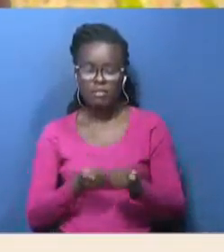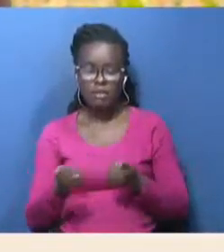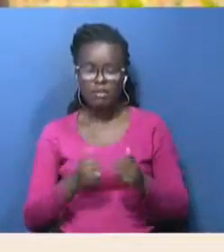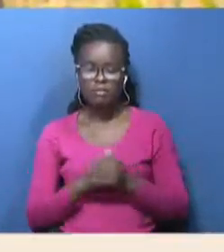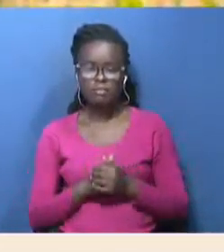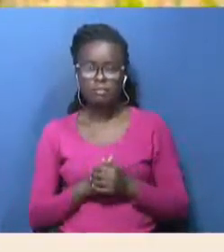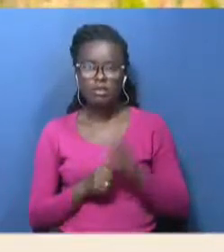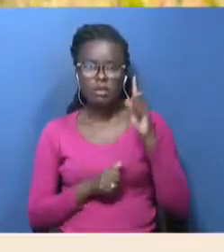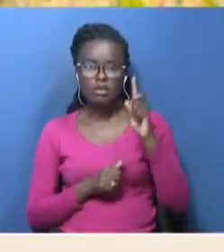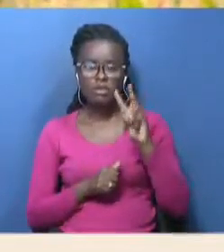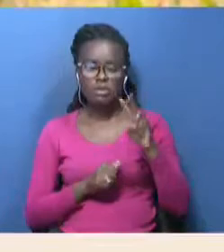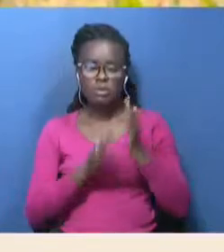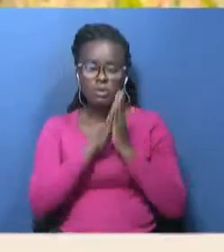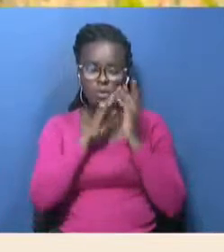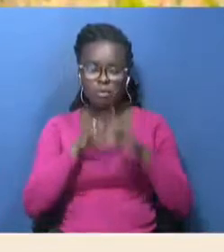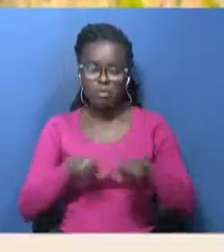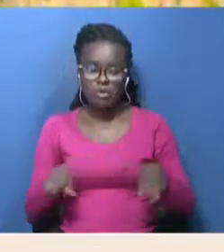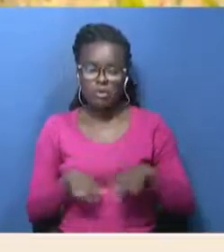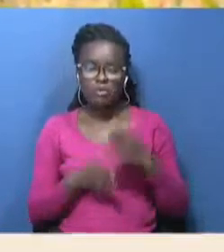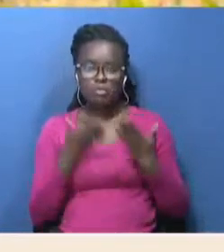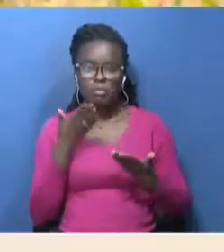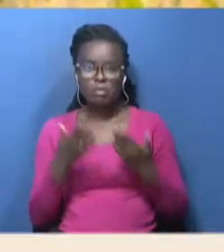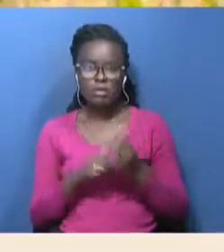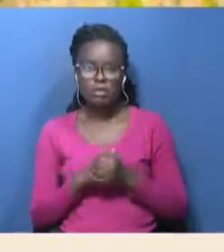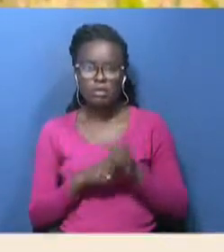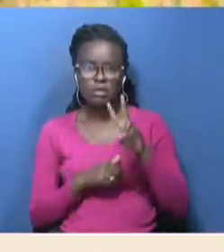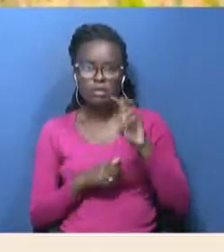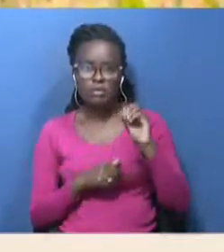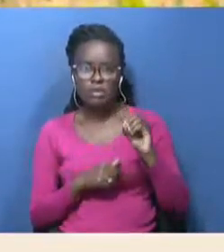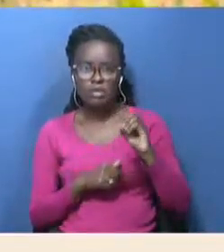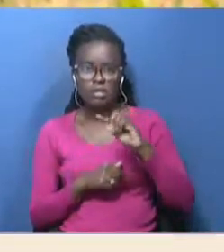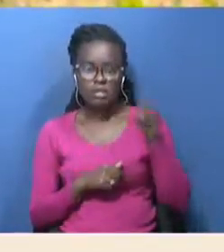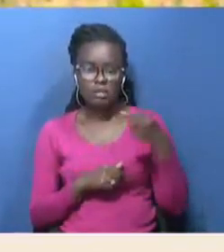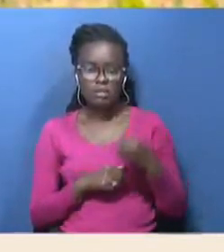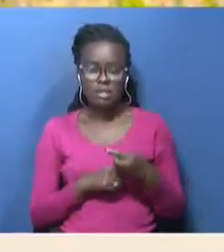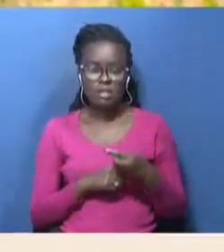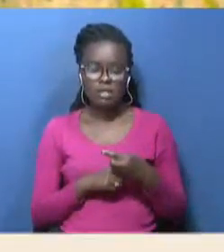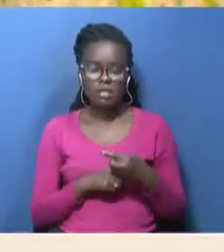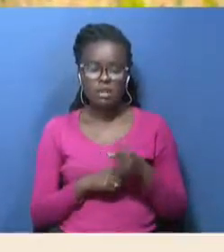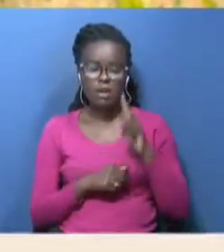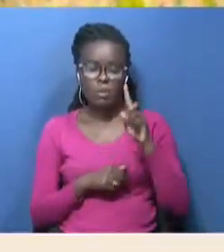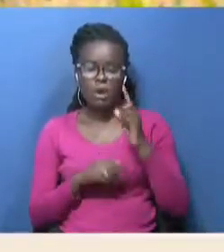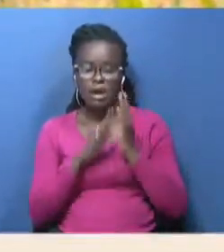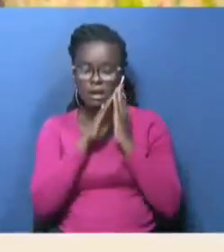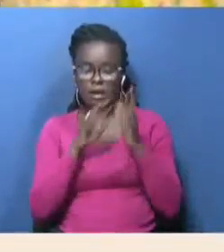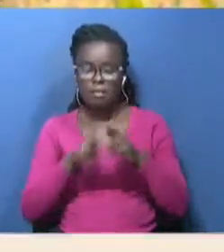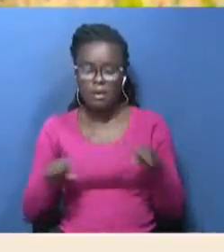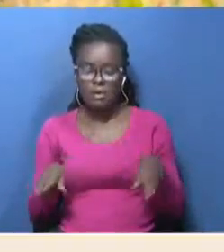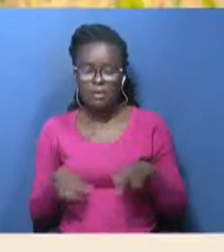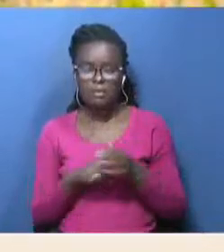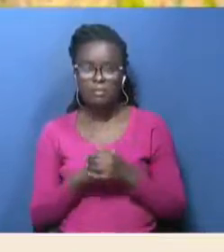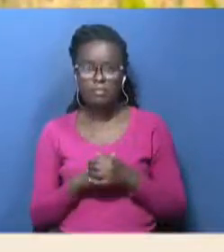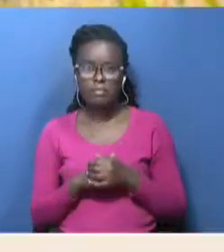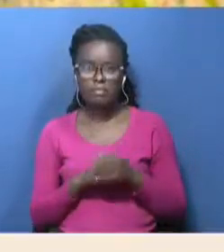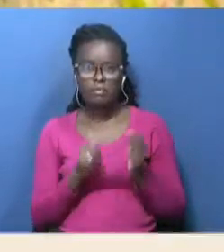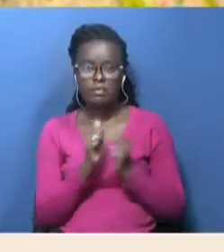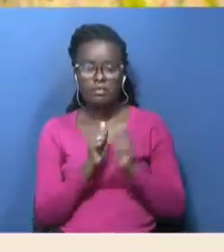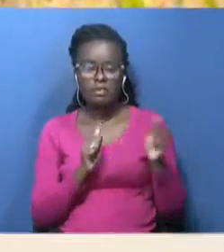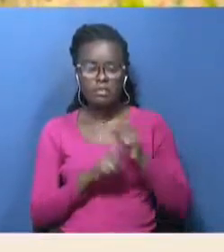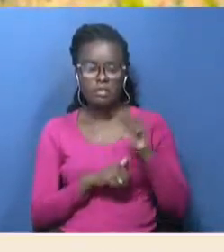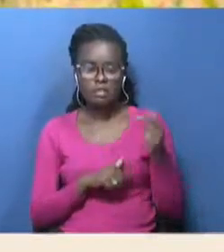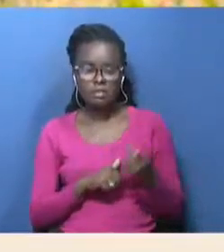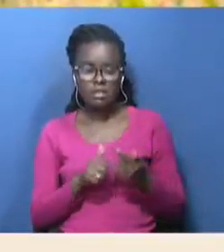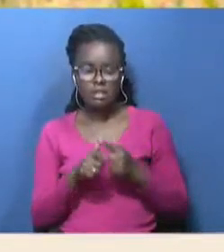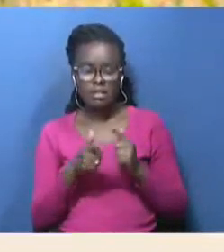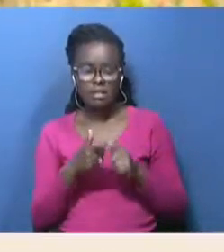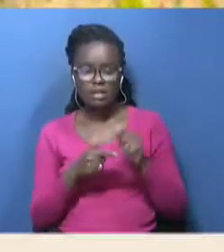ya bedroom mbili ni ina range between 20,000 hapo. Nyumba ya bedroom moja ni 15,000.